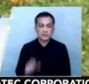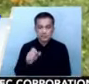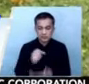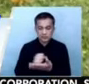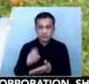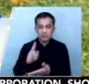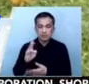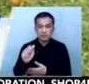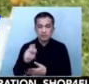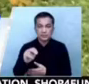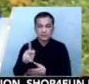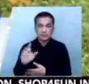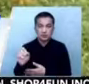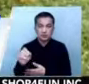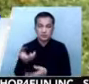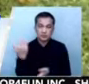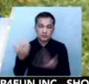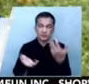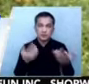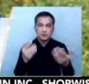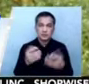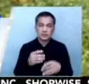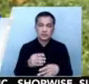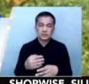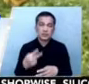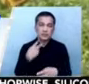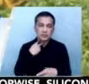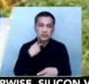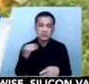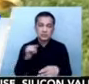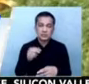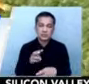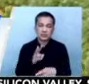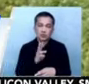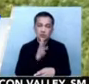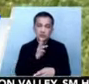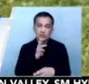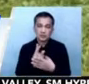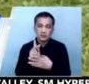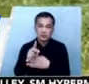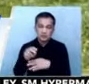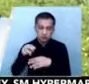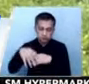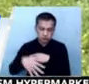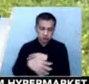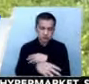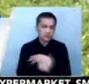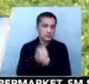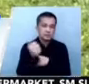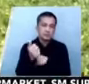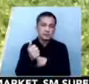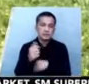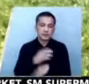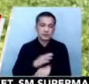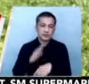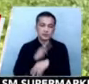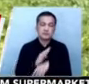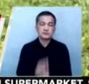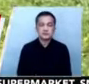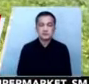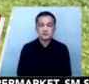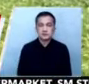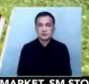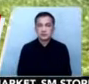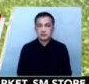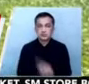mdrrmo ang mga nakabara tulad ng mga water Lili na inanod galing sa ibang bayan sa taas kasi malakas pa